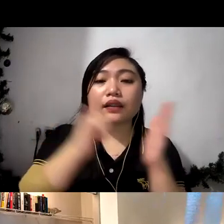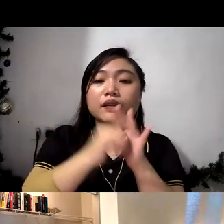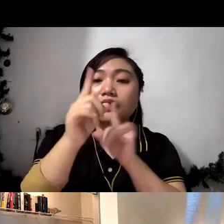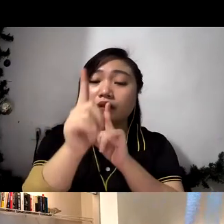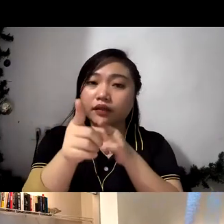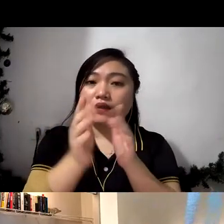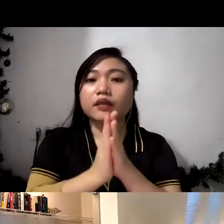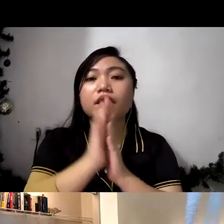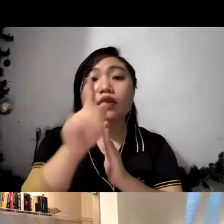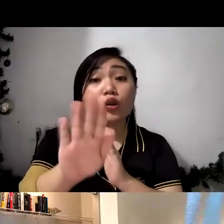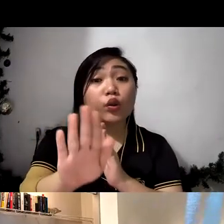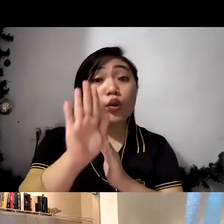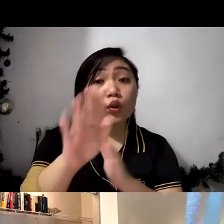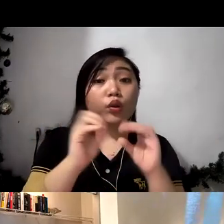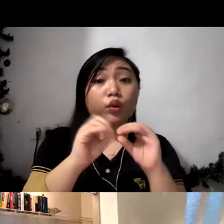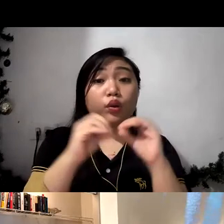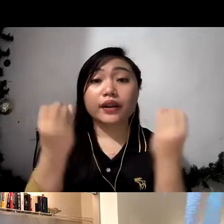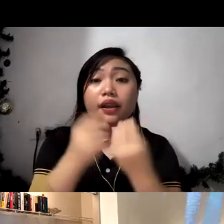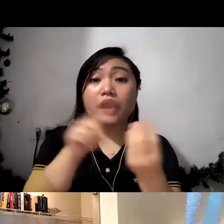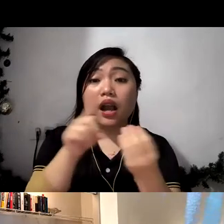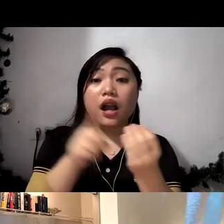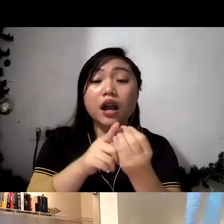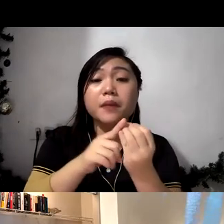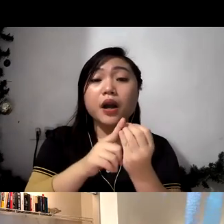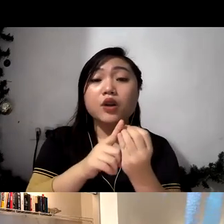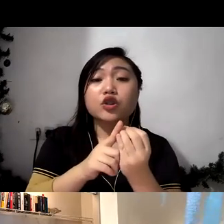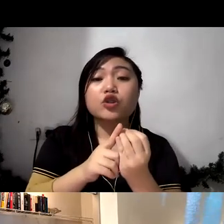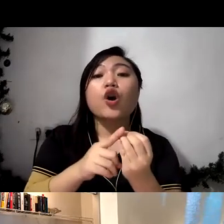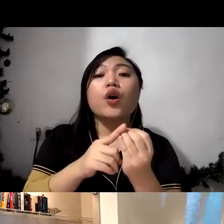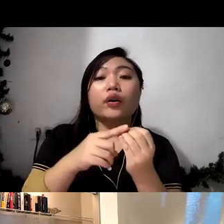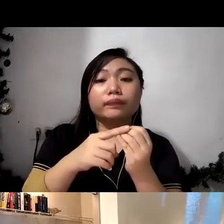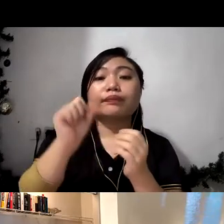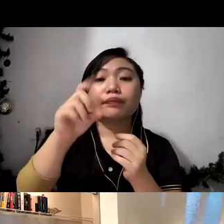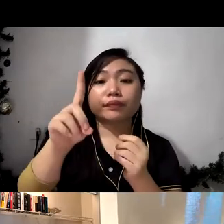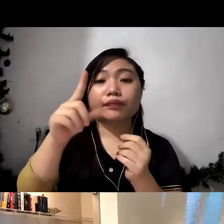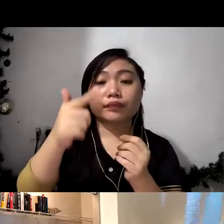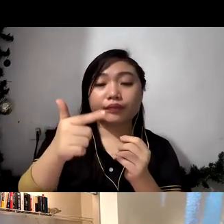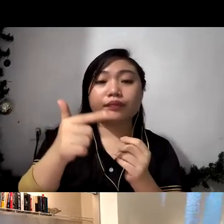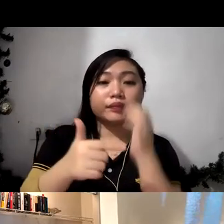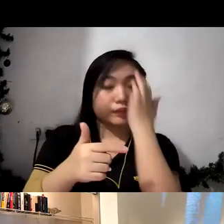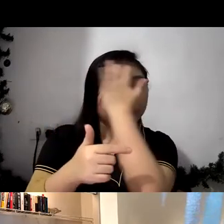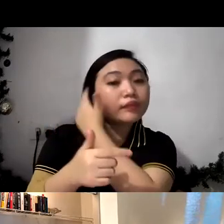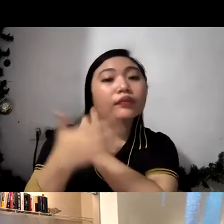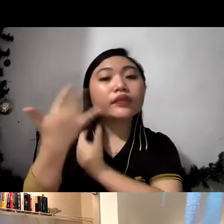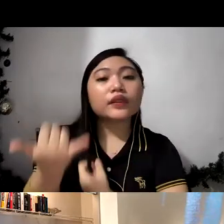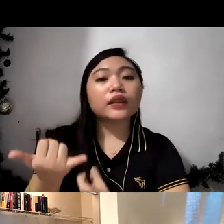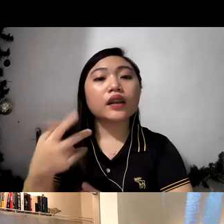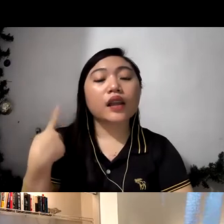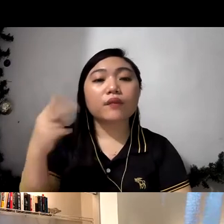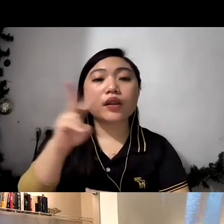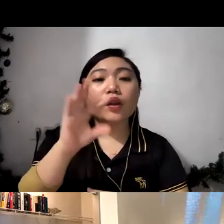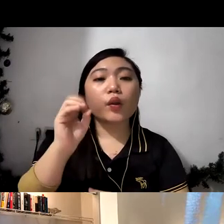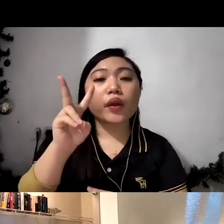organisasyon when it comes to the Sustainable Development Goals. So sa ngayon po ay nasa 2020 na tayo,